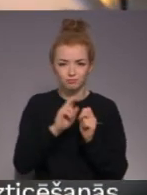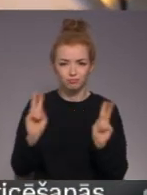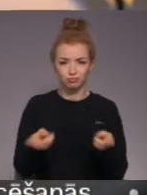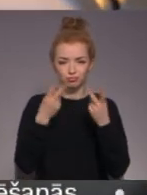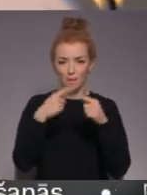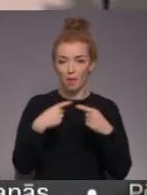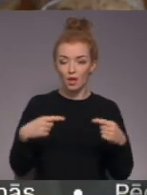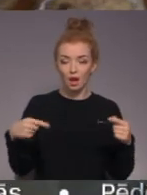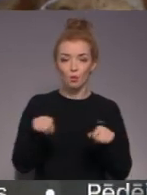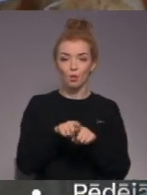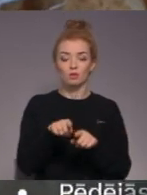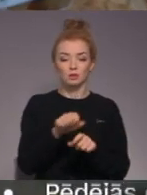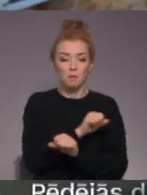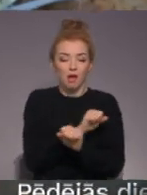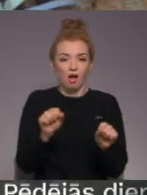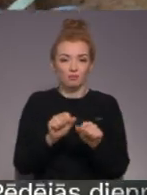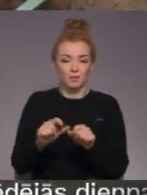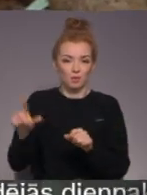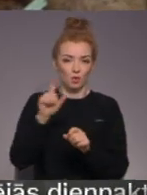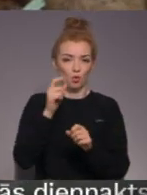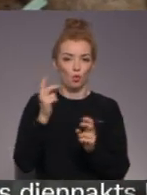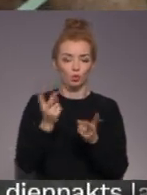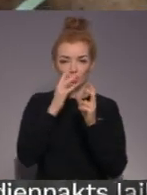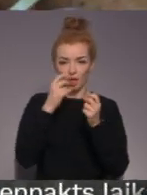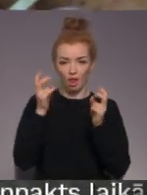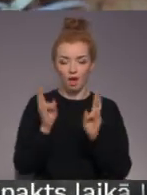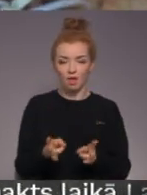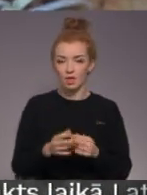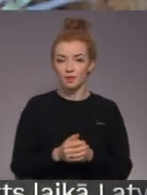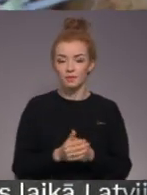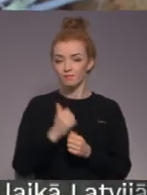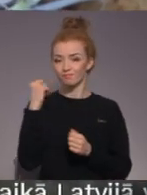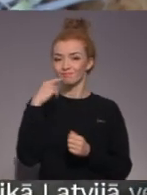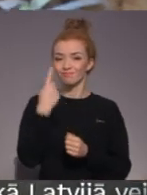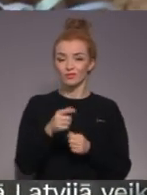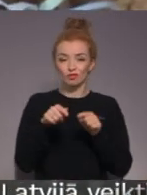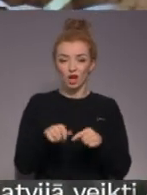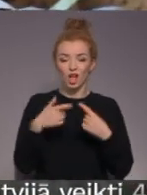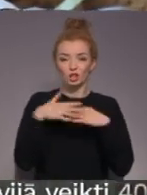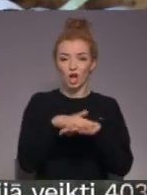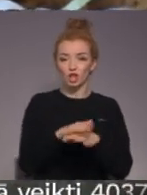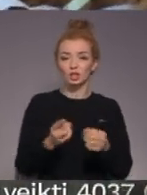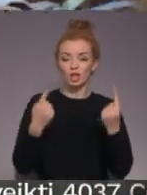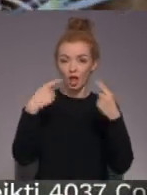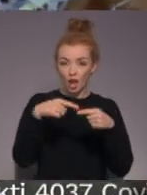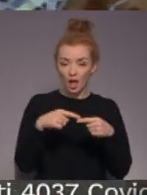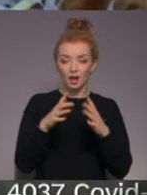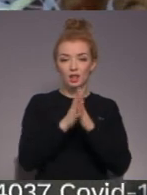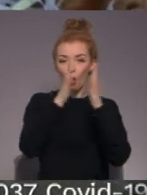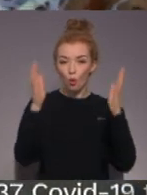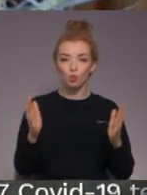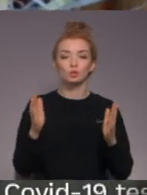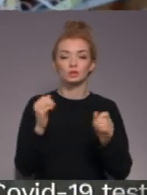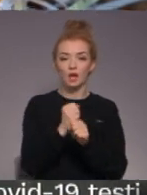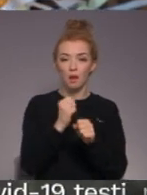kas uguns nelaimi tikai pātrina. Ir īpaši šajā sarežģītajā laikā, kad daudzi darbs vai attālināt no